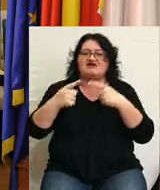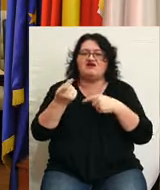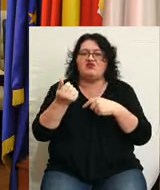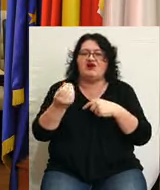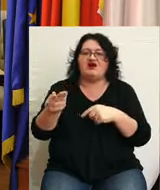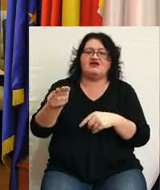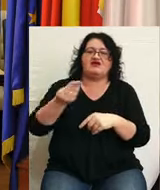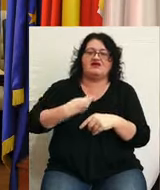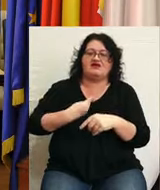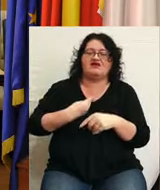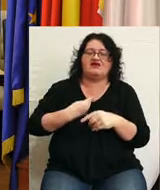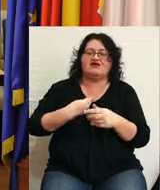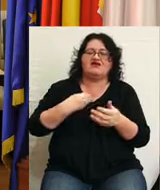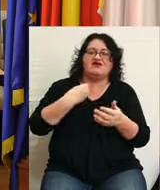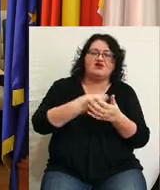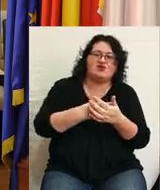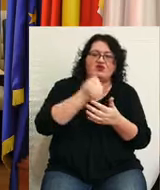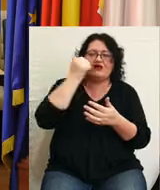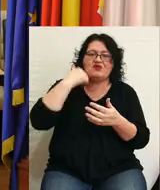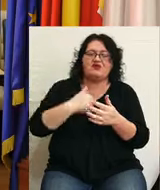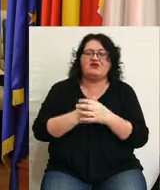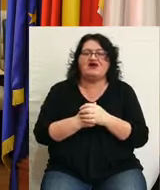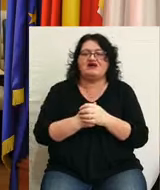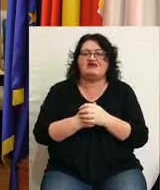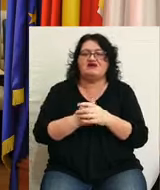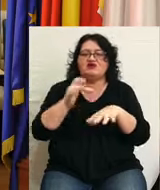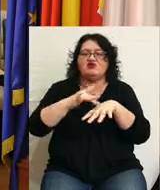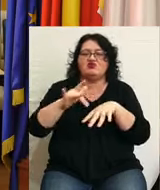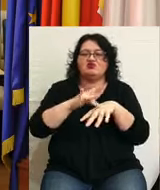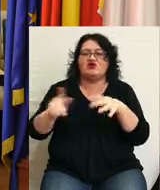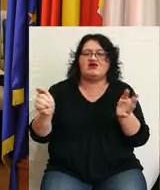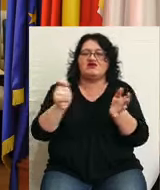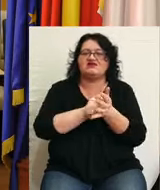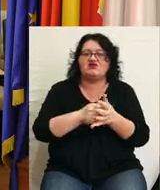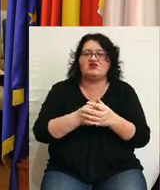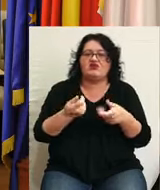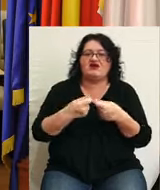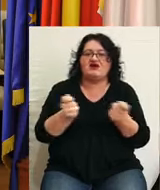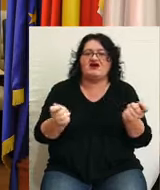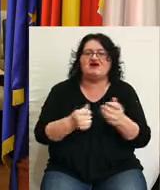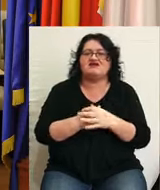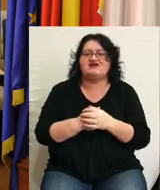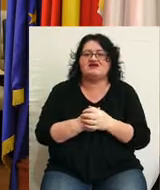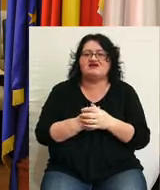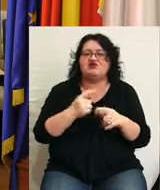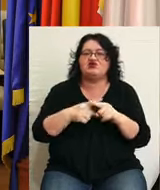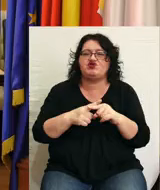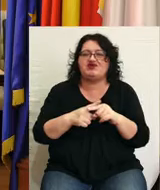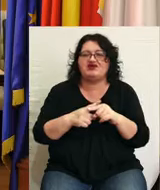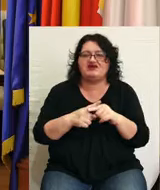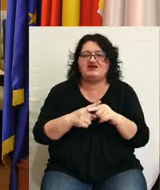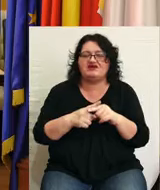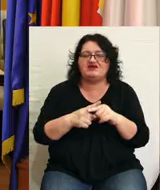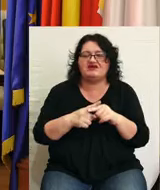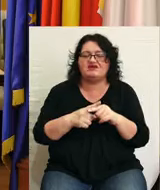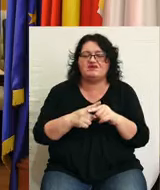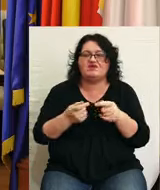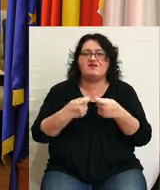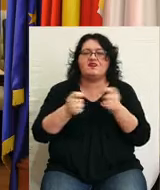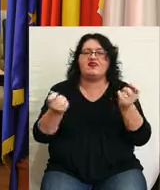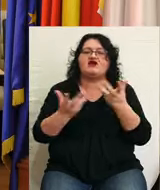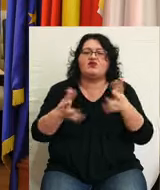îi dăm lor, iau pe piață, încearcă să cumpere gaz și gazul